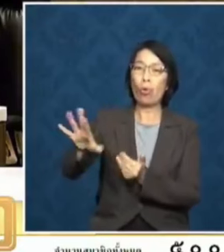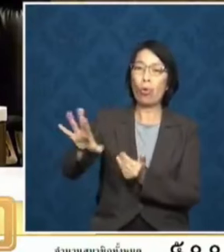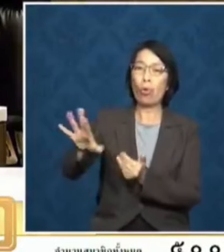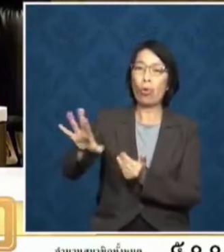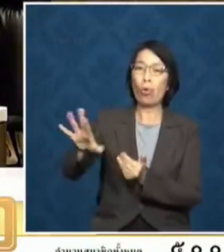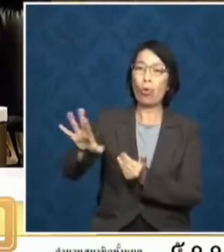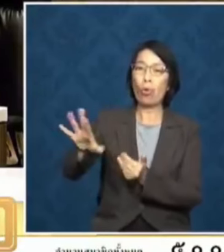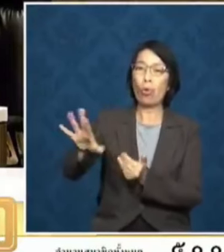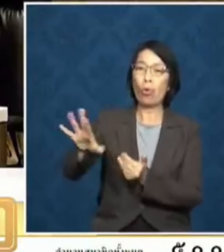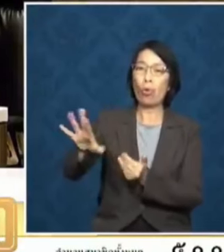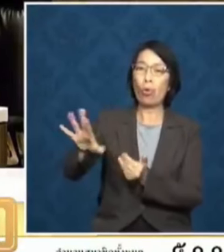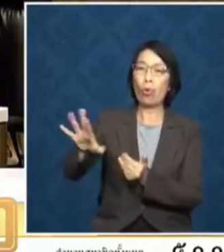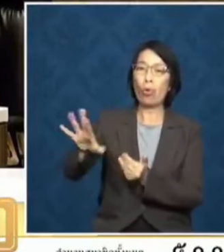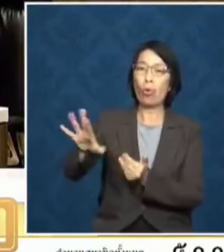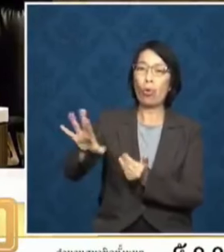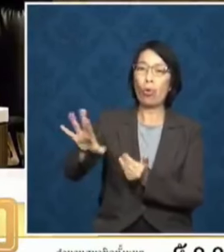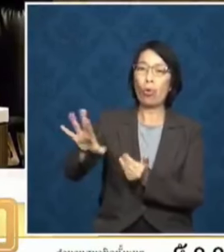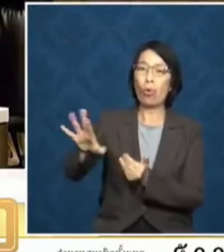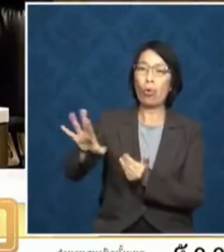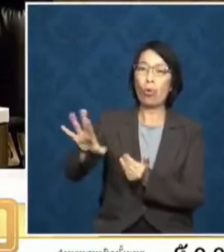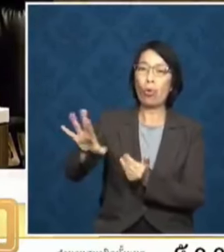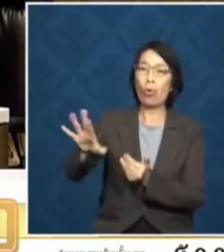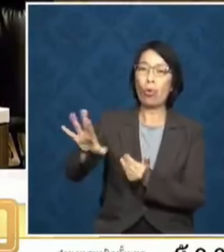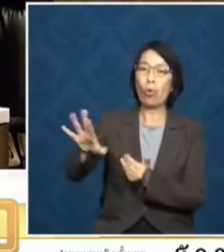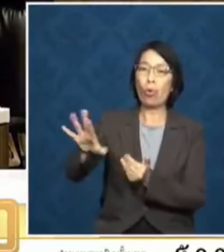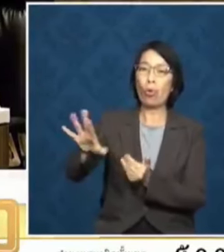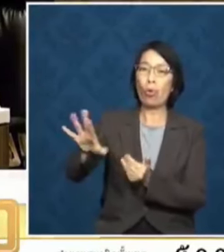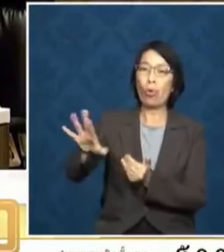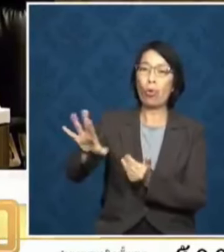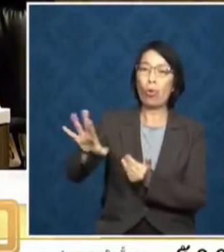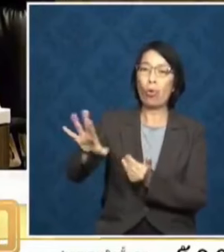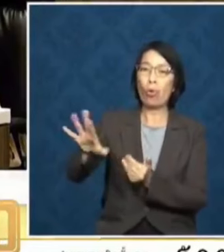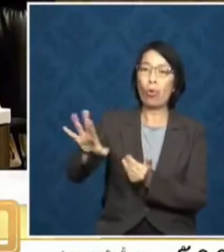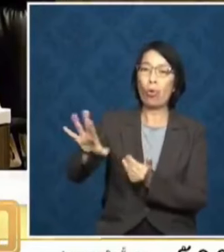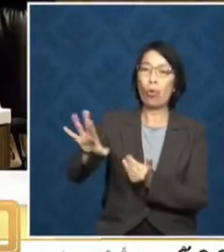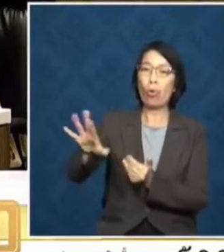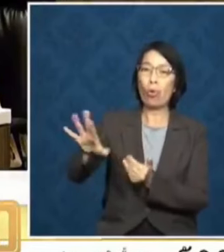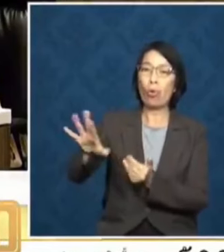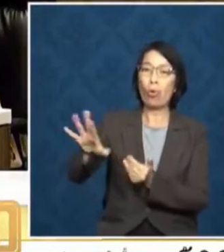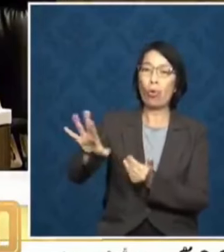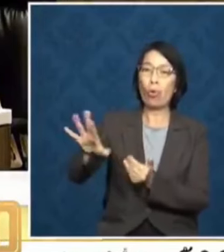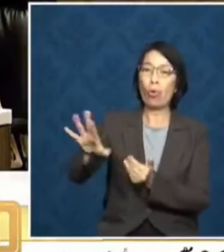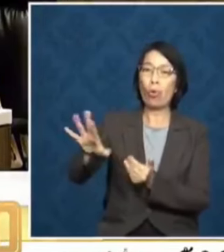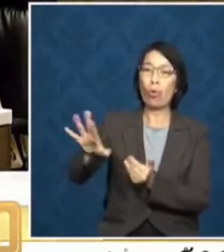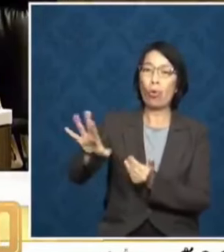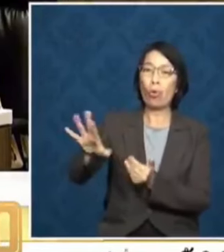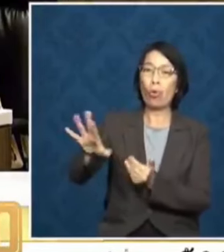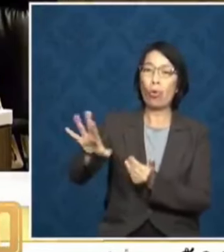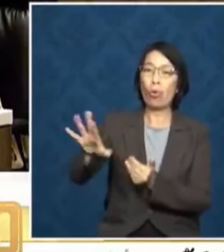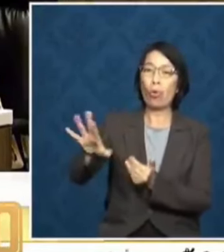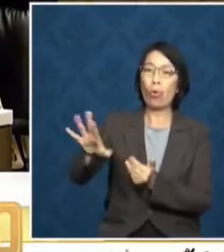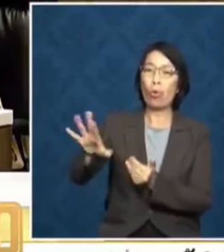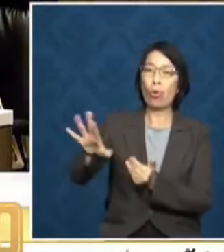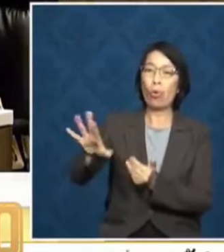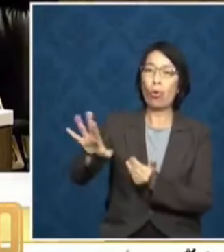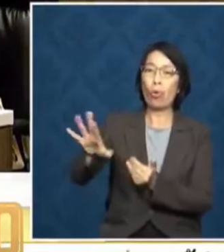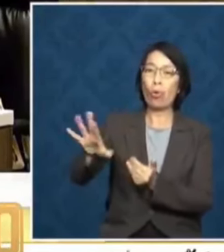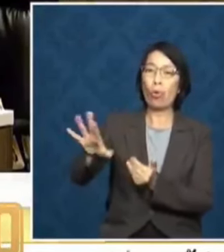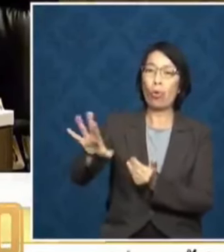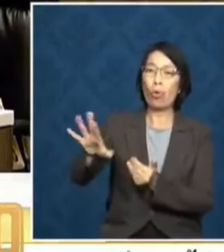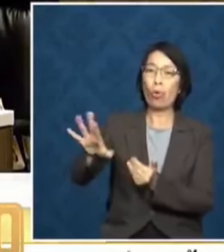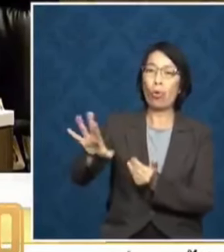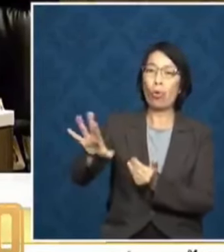างที่เป็นอยู่อย่างไรก็ตามนี่คือเหตุผลทั้งหมดครับและหวังเป็นอย่างยิ่งว่าคณะกรรมาธิการวิสามัญชุดนี้จะเส